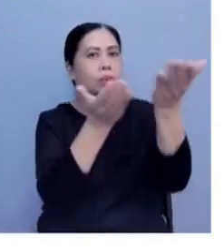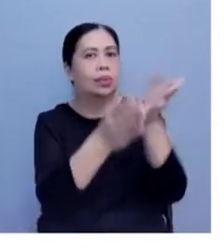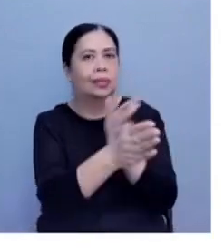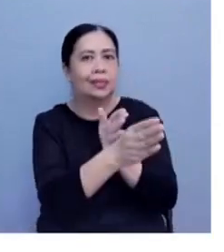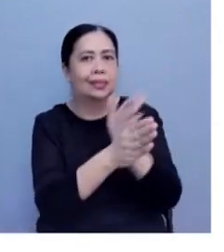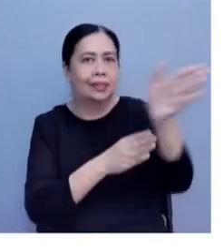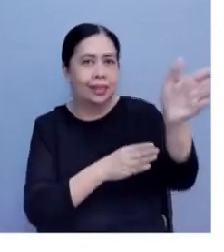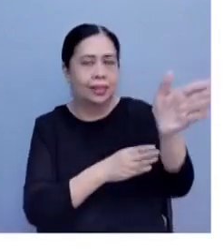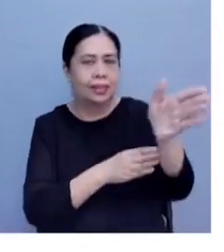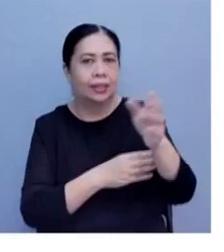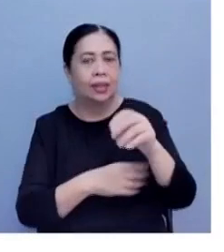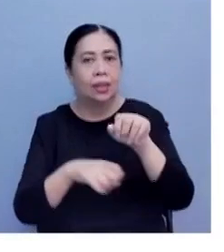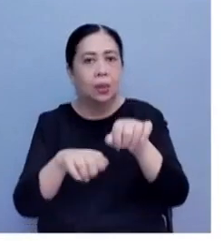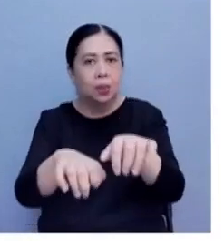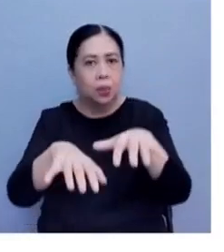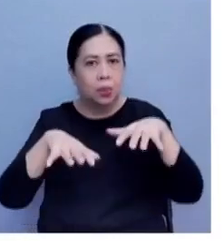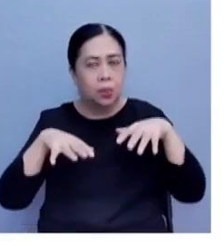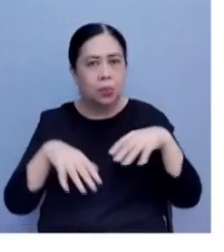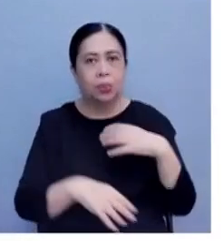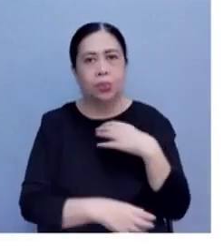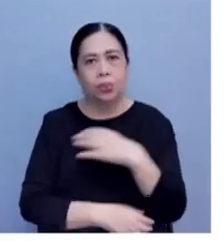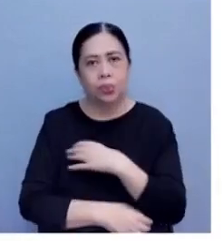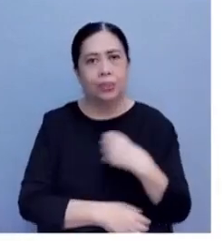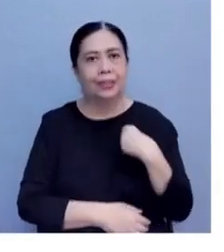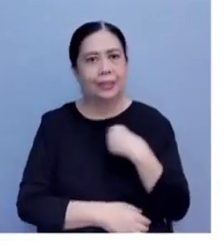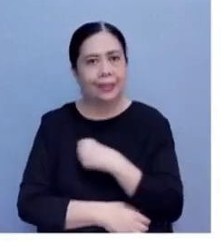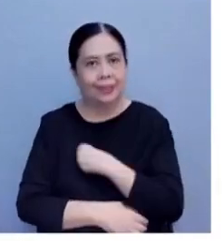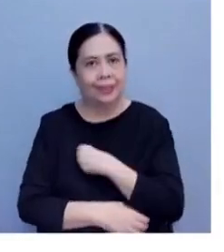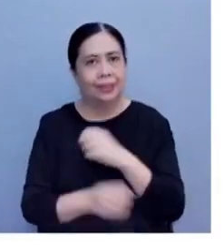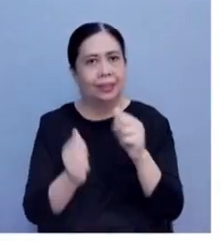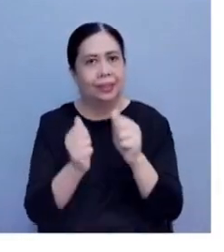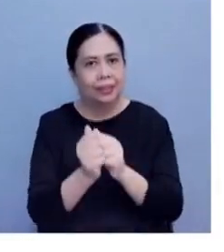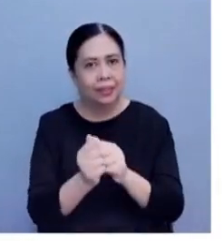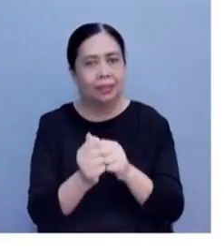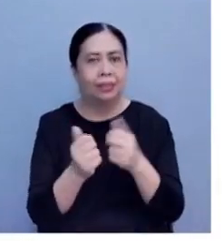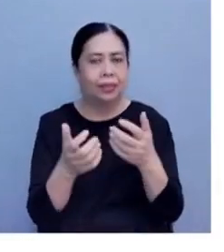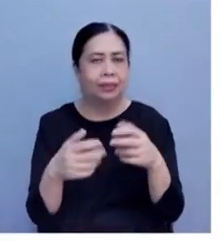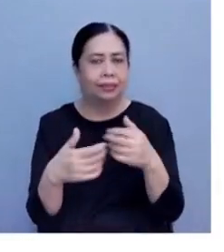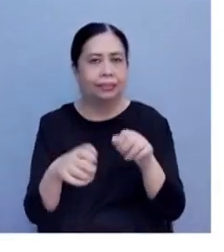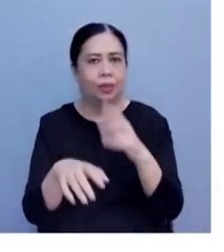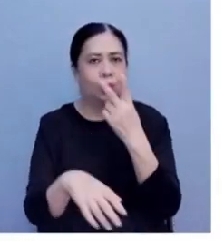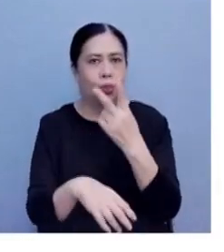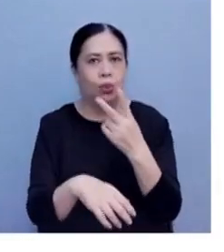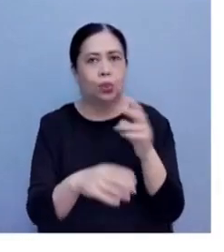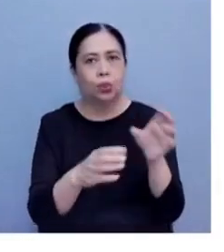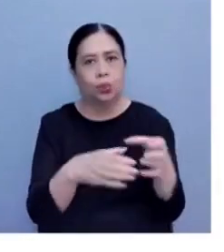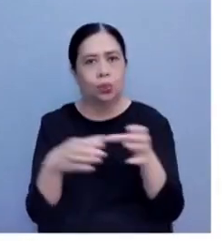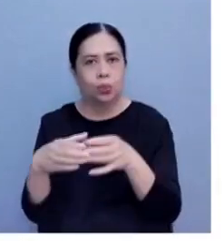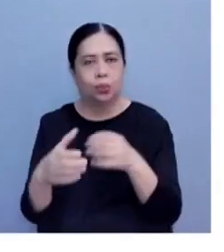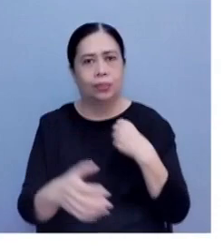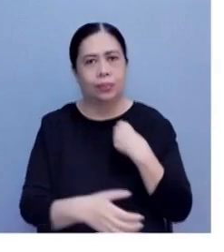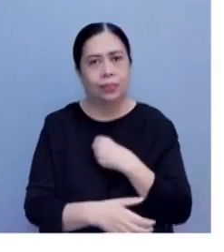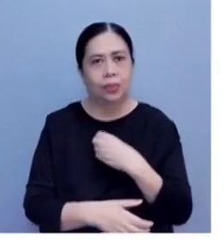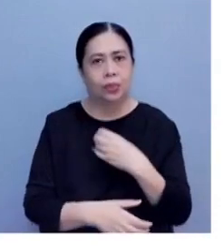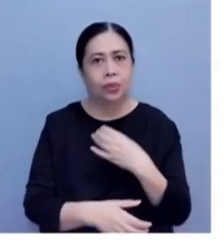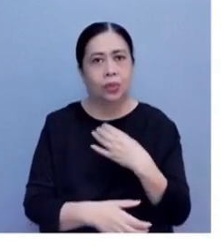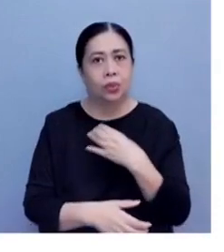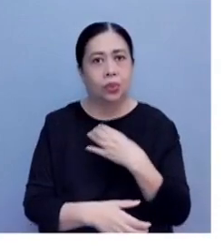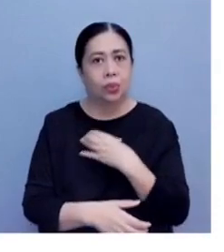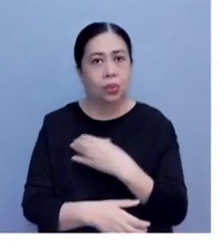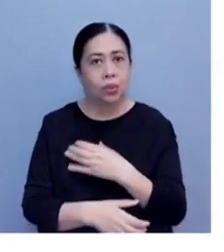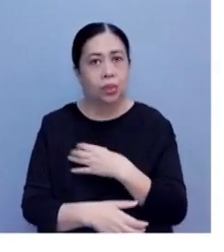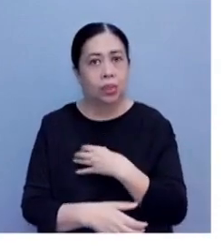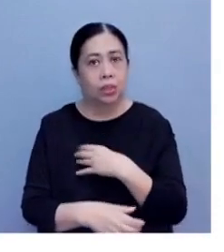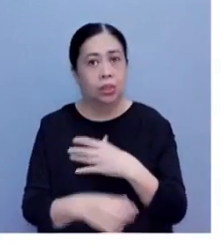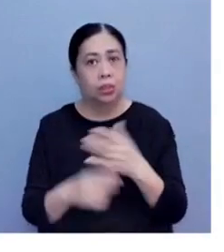na sa bicameral conference committee, kasama na ang mga delegates ng Senado. So, pag ganun po ang nangyayari,